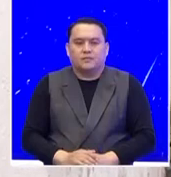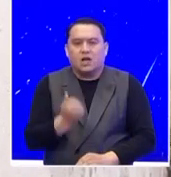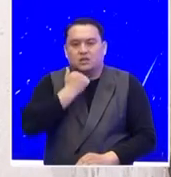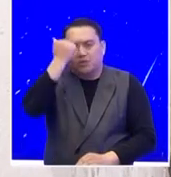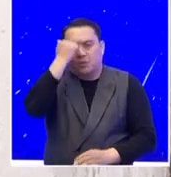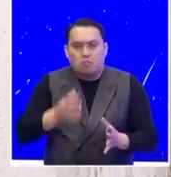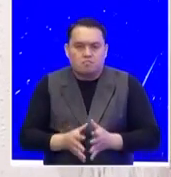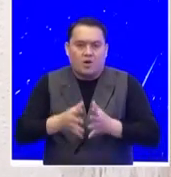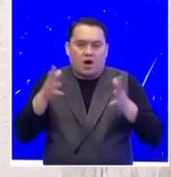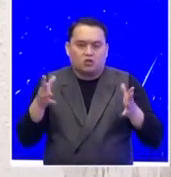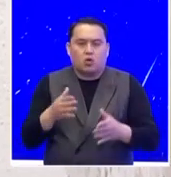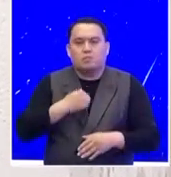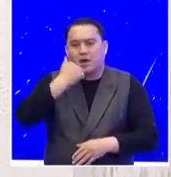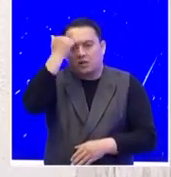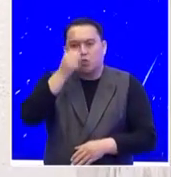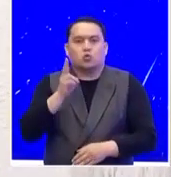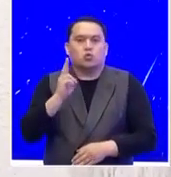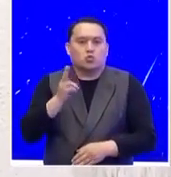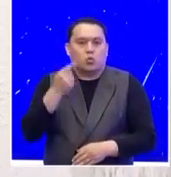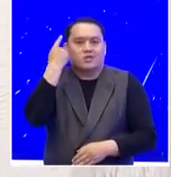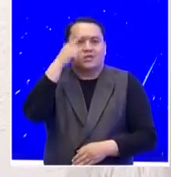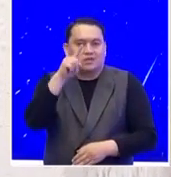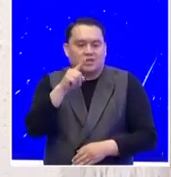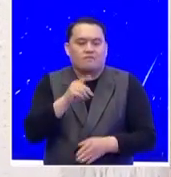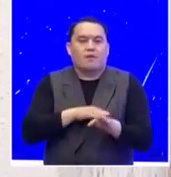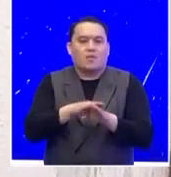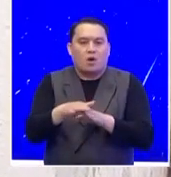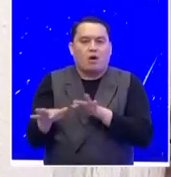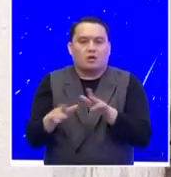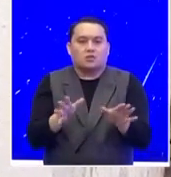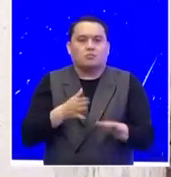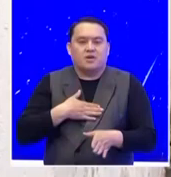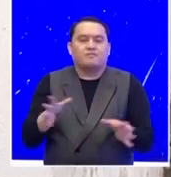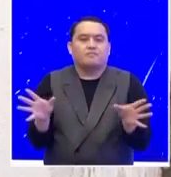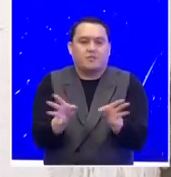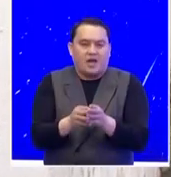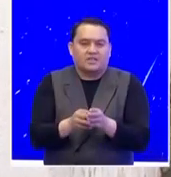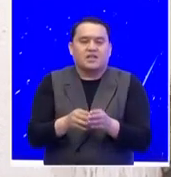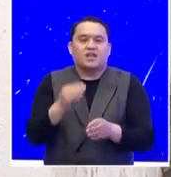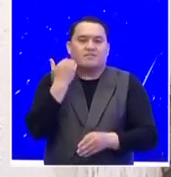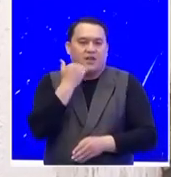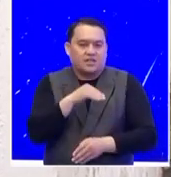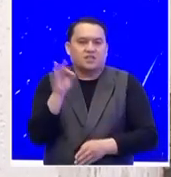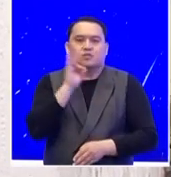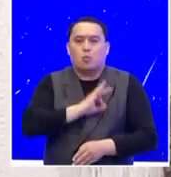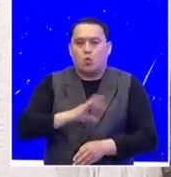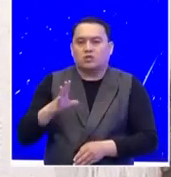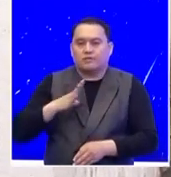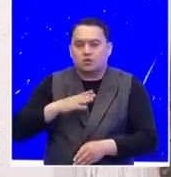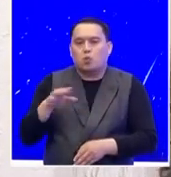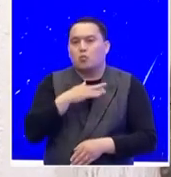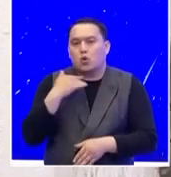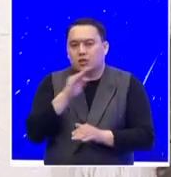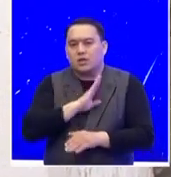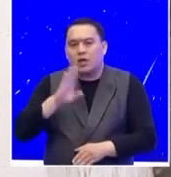Спасибо большое. Я безмерно благодарна тем, кто инициировал и реализует акцию «Безбергемес». Она очень эффективная и действенная. Мне, как